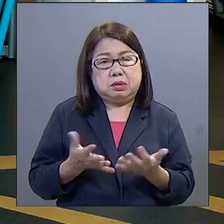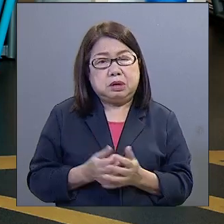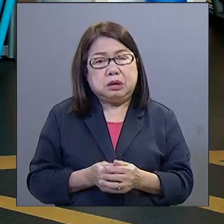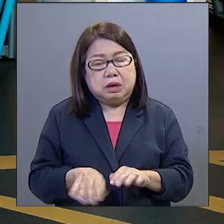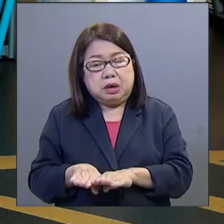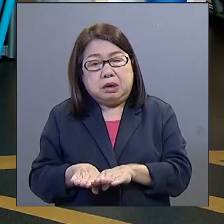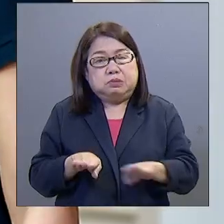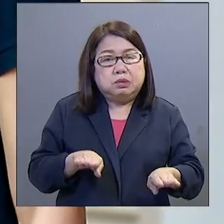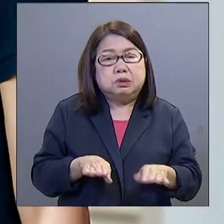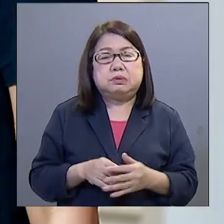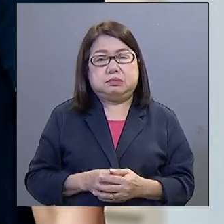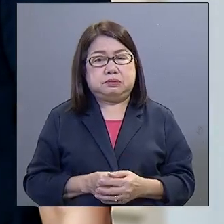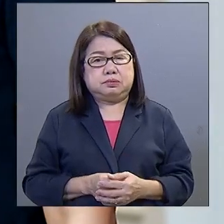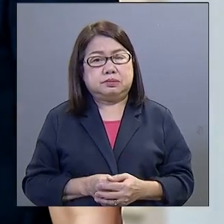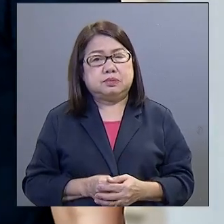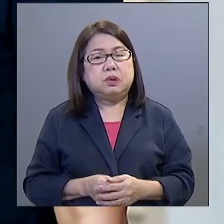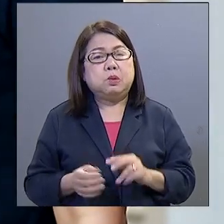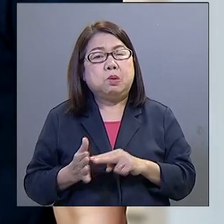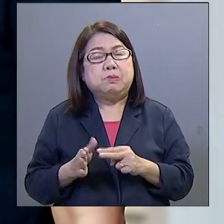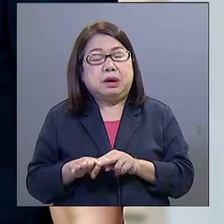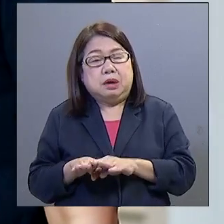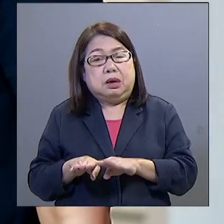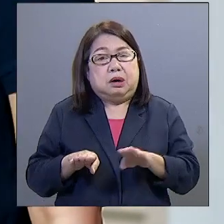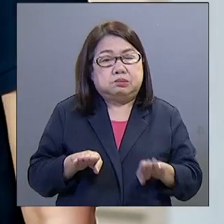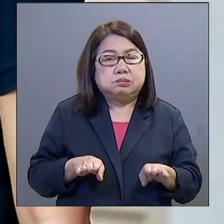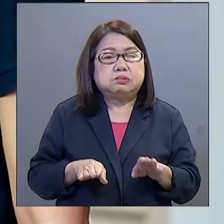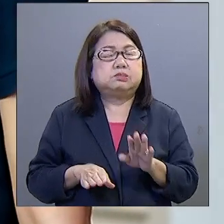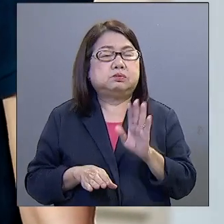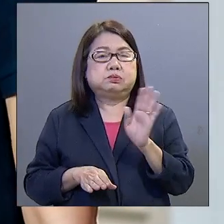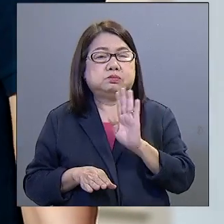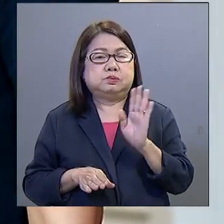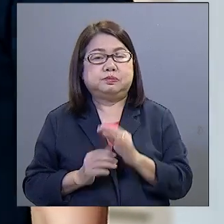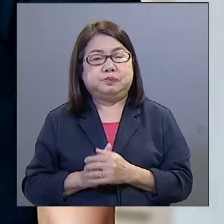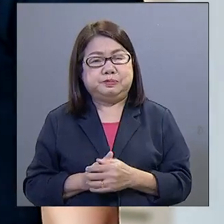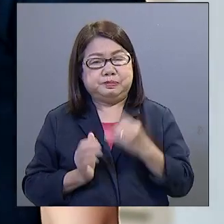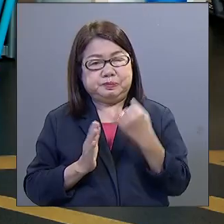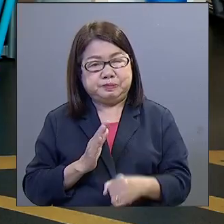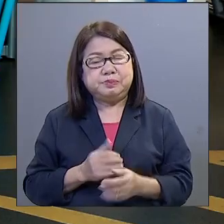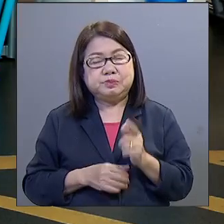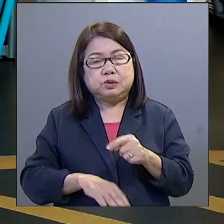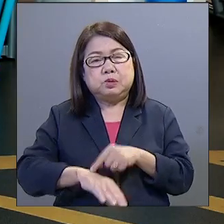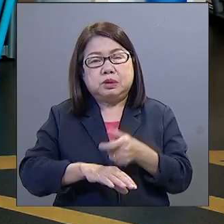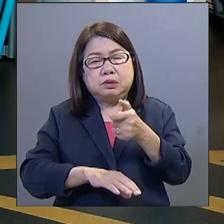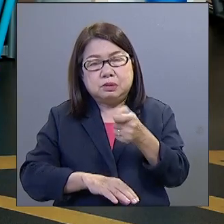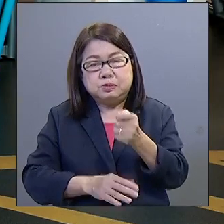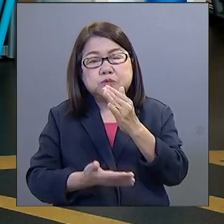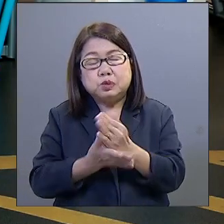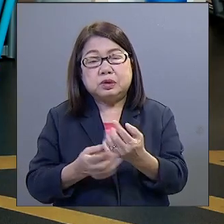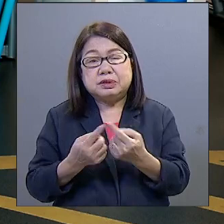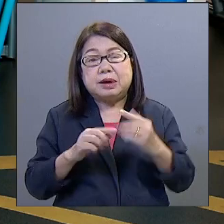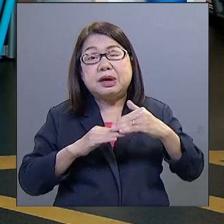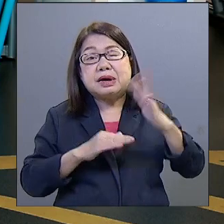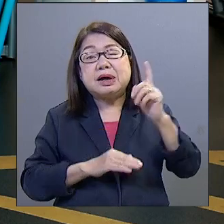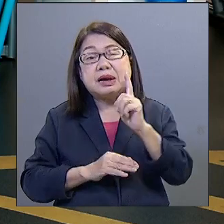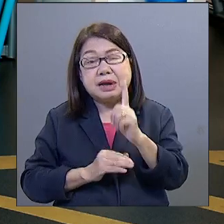าก็คือเพิ่มการรองรับน้ำหนักขึ้นแบบเนี้ยอันเนี้ยเราจะไม่ให้ก็คือจะกดหยุดเวลาถ้าเกิดทำได้1นาทีขึ้นไปก็